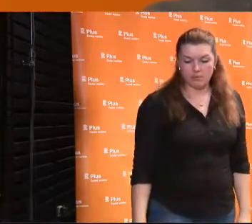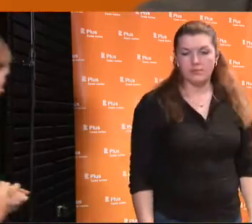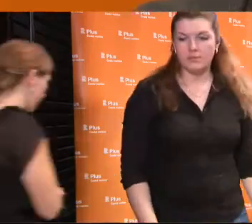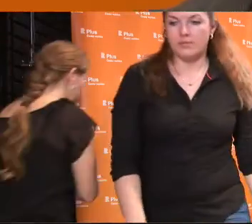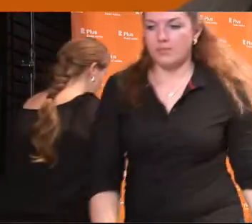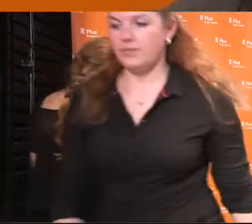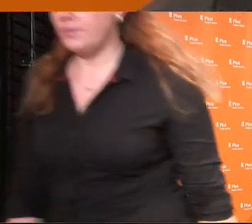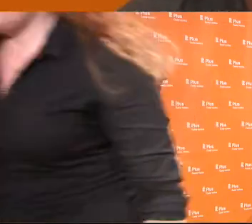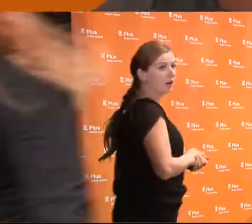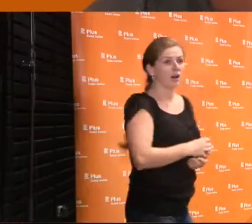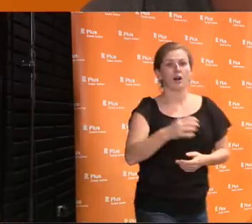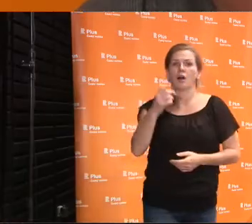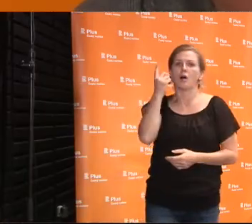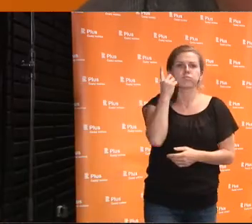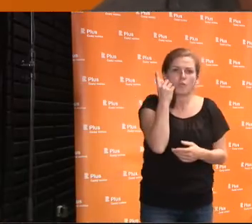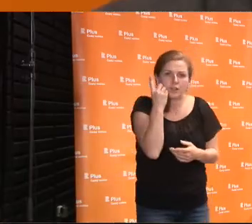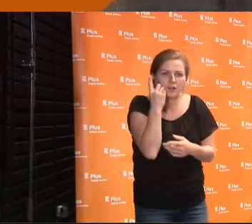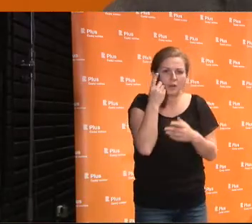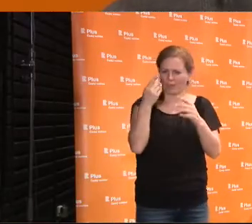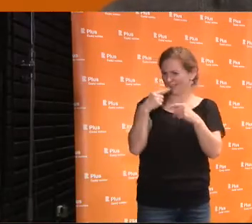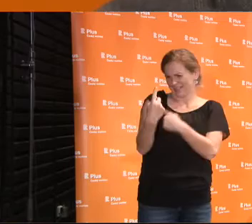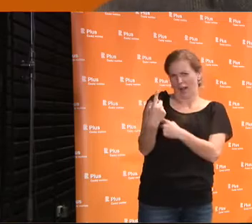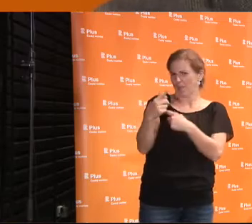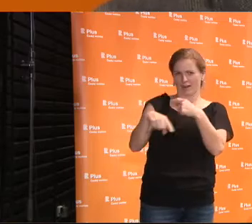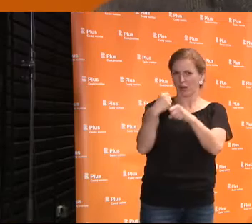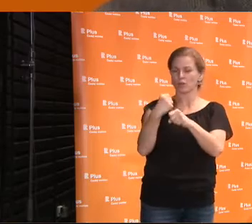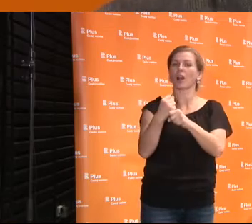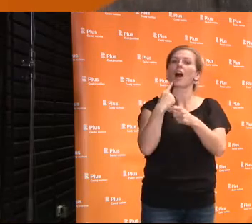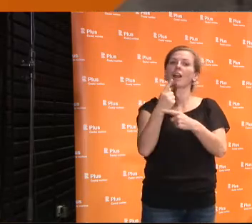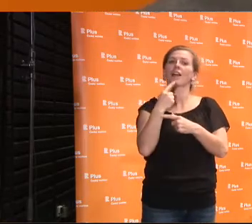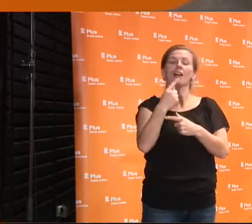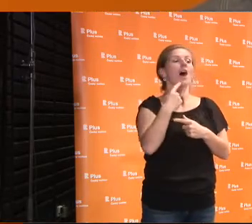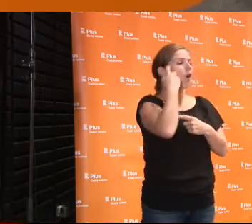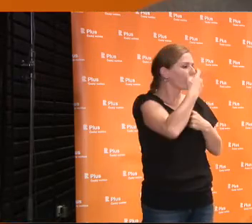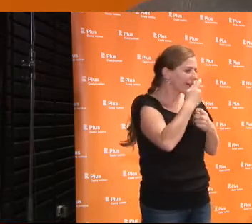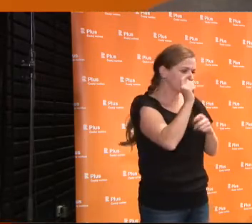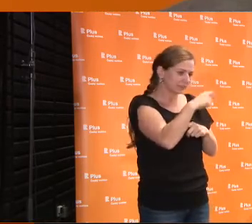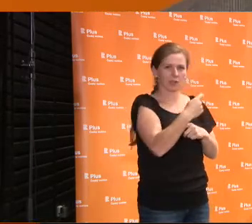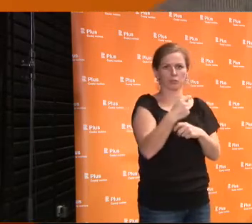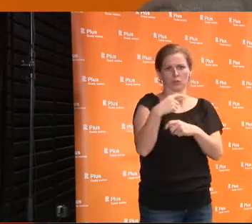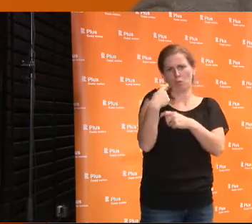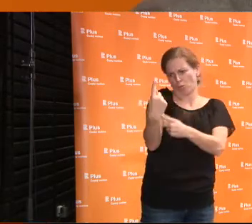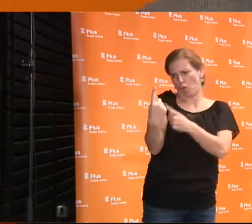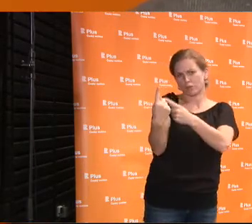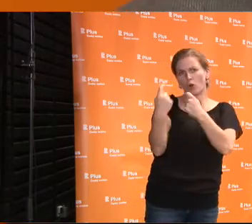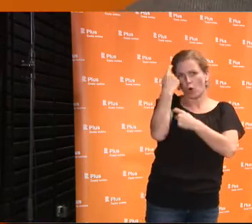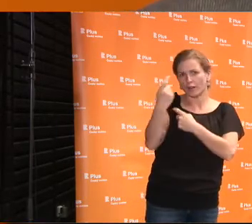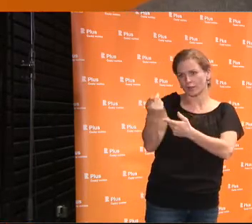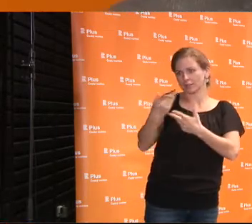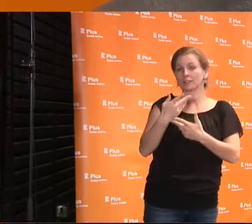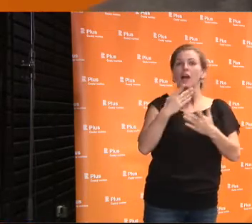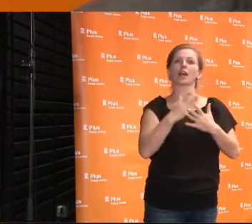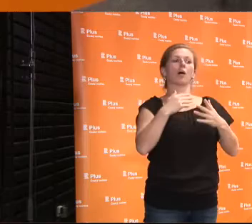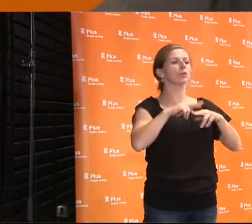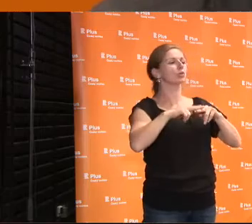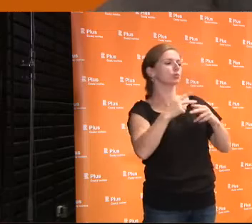nedělá, on, jak říkám, on mi zvyšuje míru kapacity, já můžu věnovat něčemu jinému. Já můžu být řeknu to takhle, kdybych ho neměl, tak musím shánět informace,